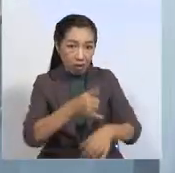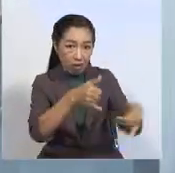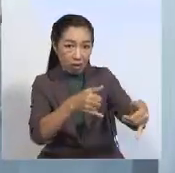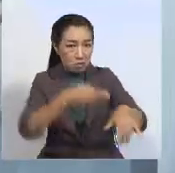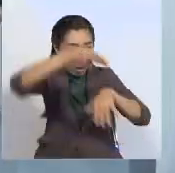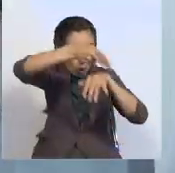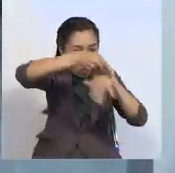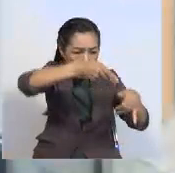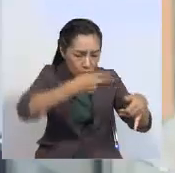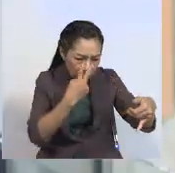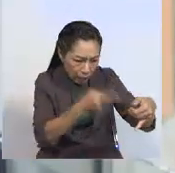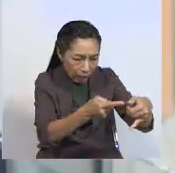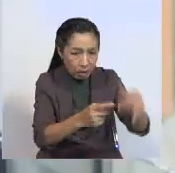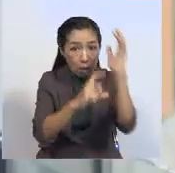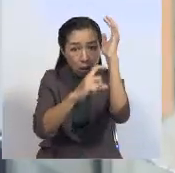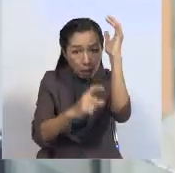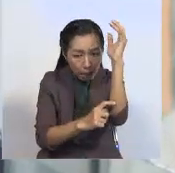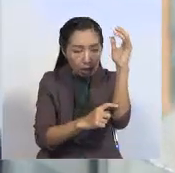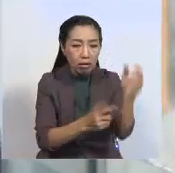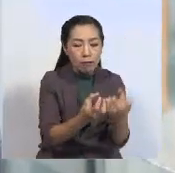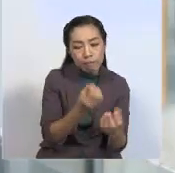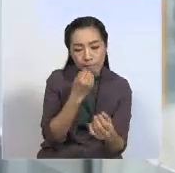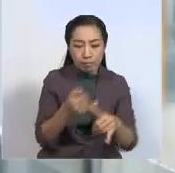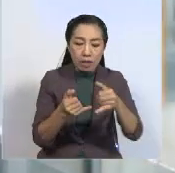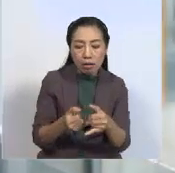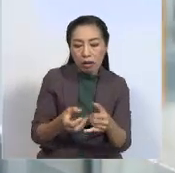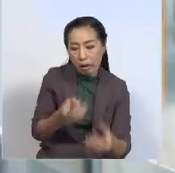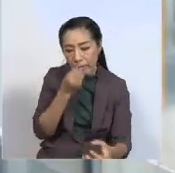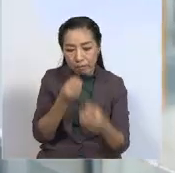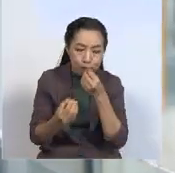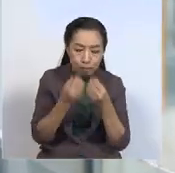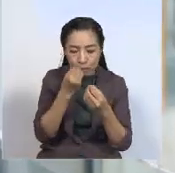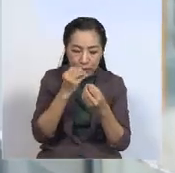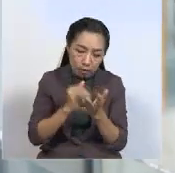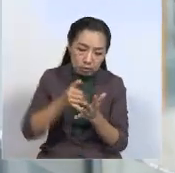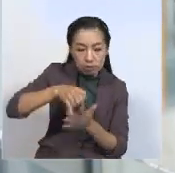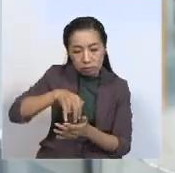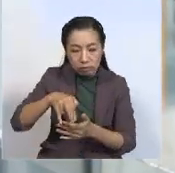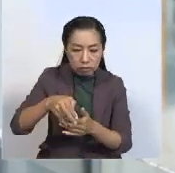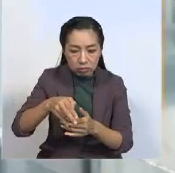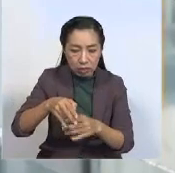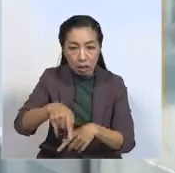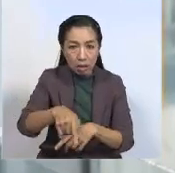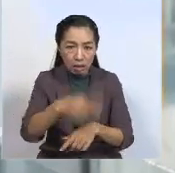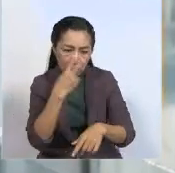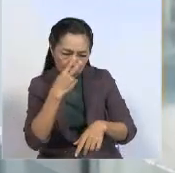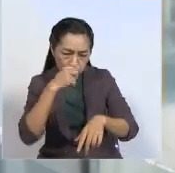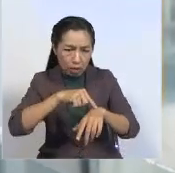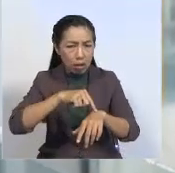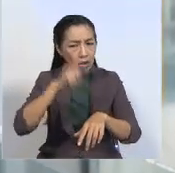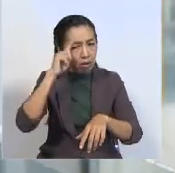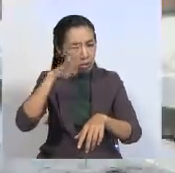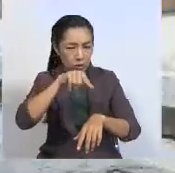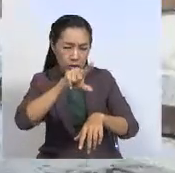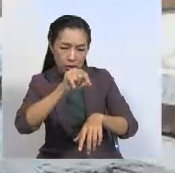ได้นั่งกินไผ่และเดินเป็นปกติแต่ในช่วงเวลา 16:28 นาทีแพนด้าช่วงได้เดินเซสะบัดคอไปม